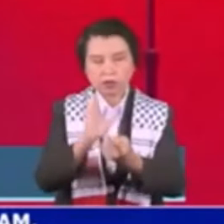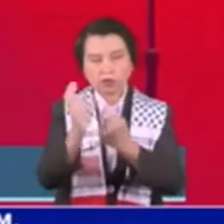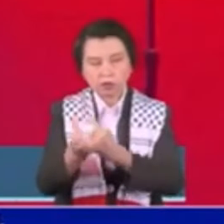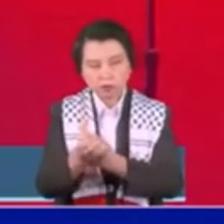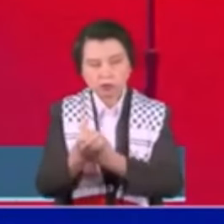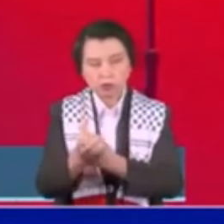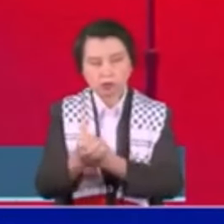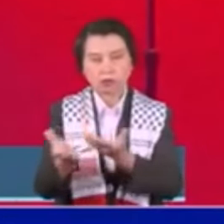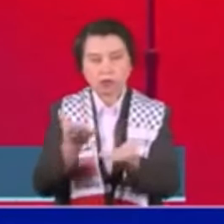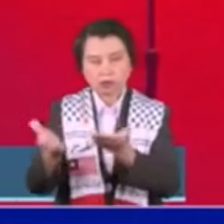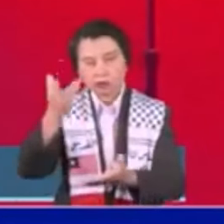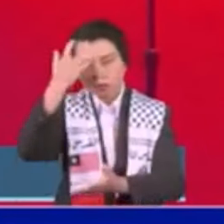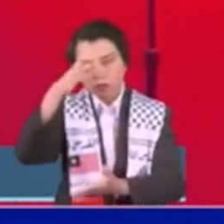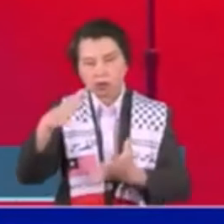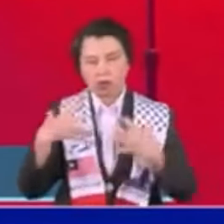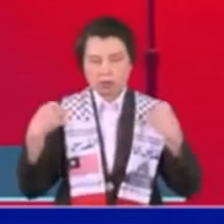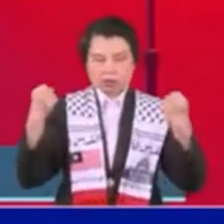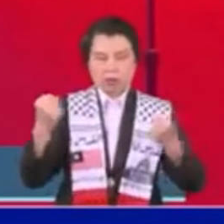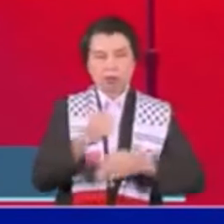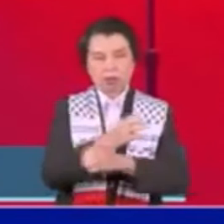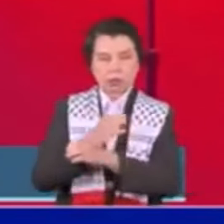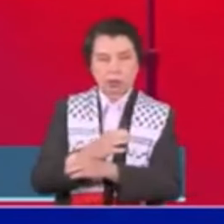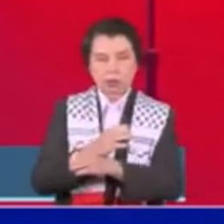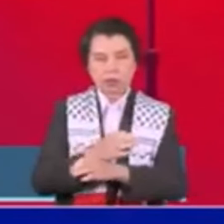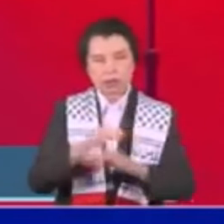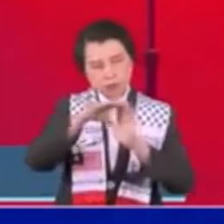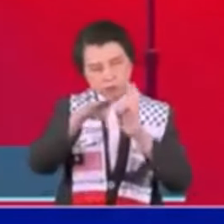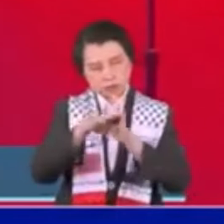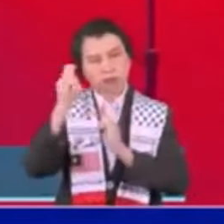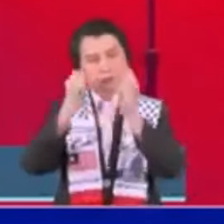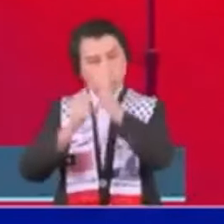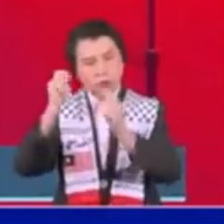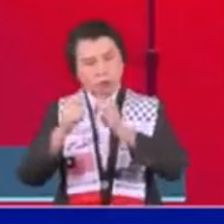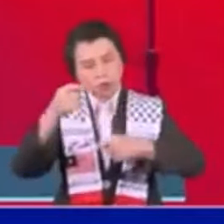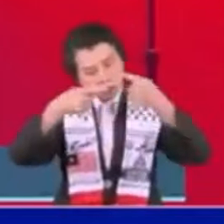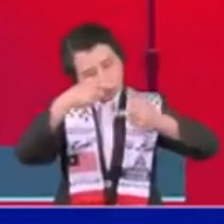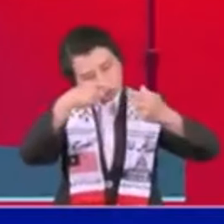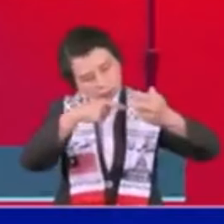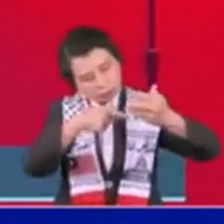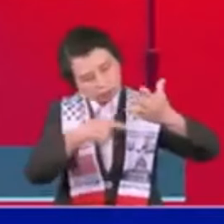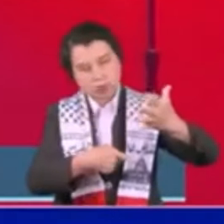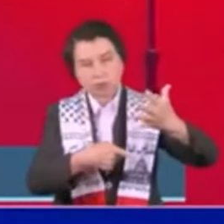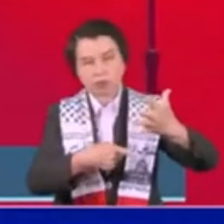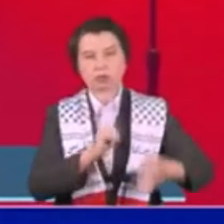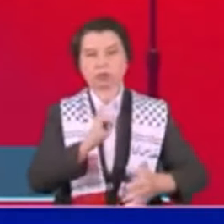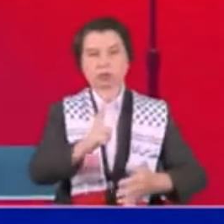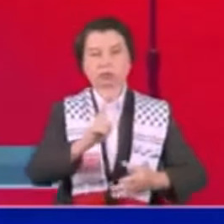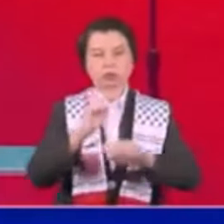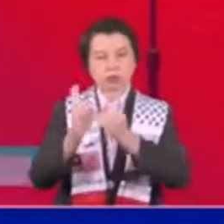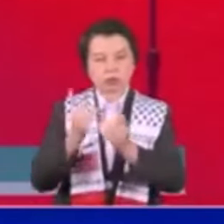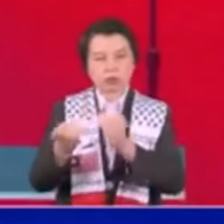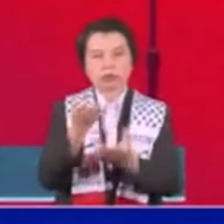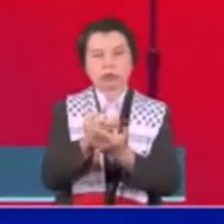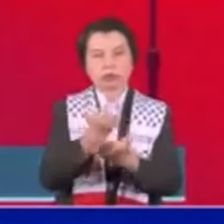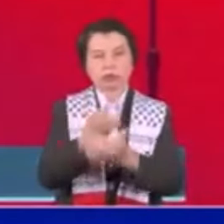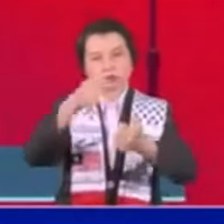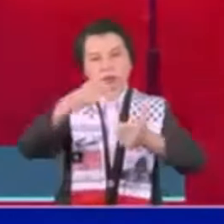services, smart cities, healthcare, finance, content, tourism, and the Islamic digital economy.